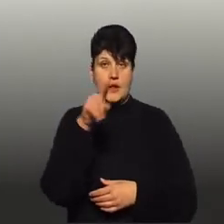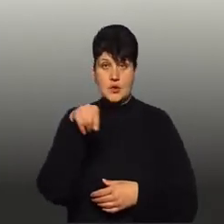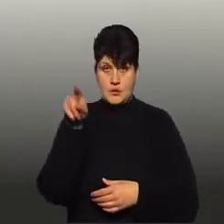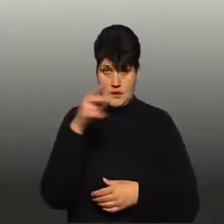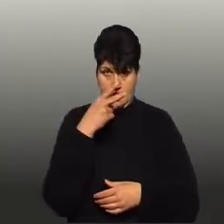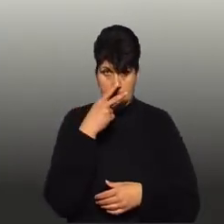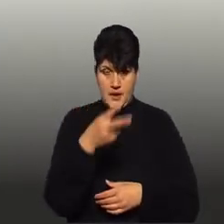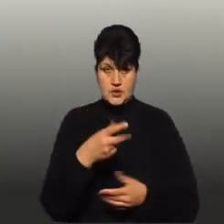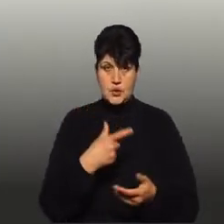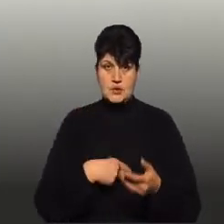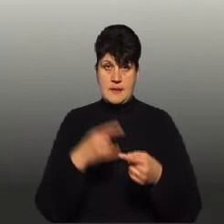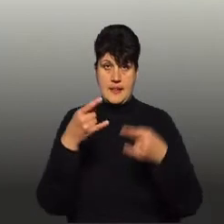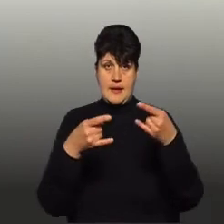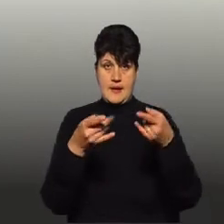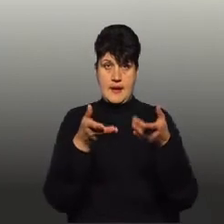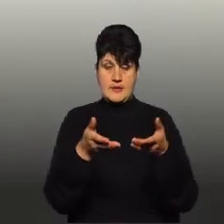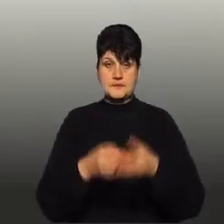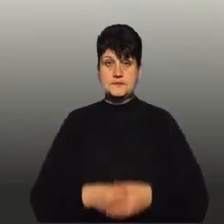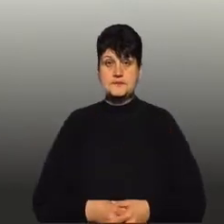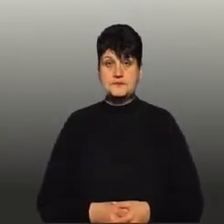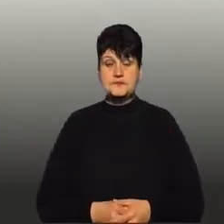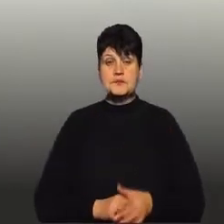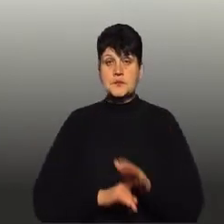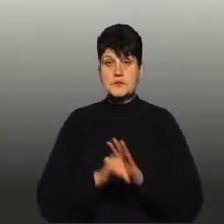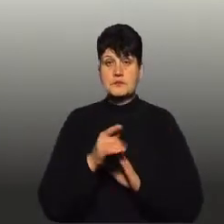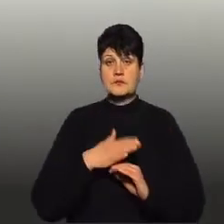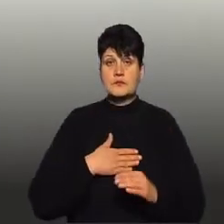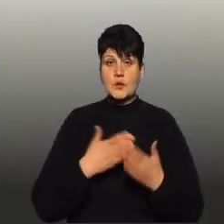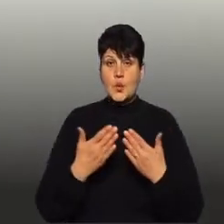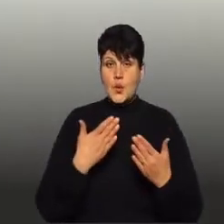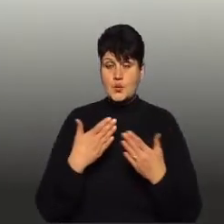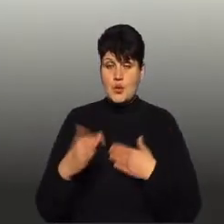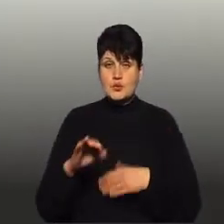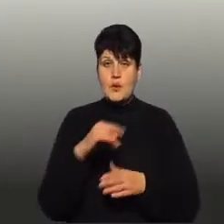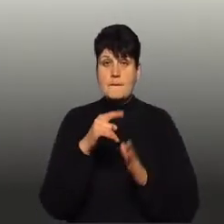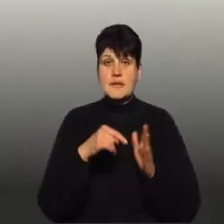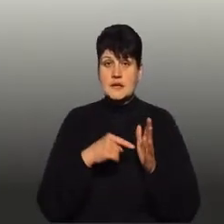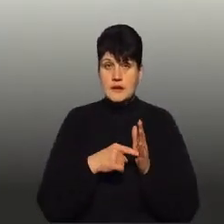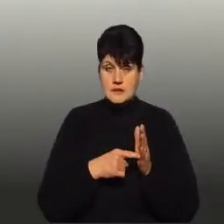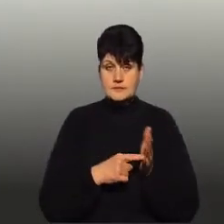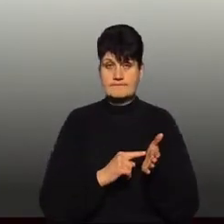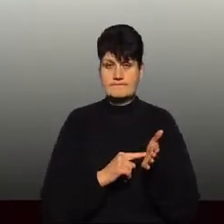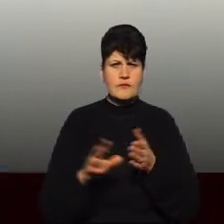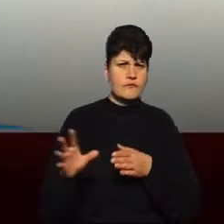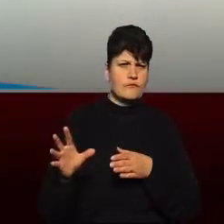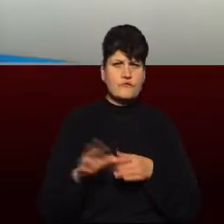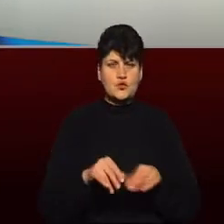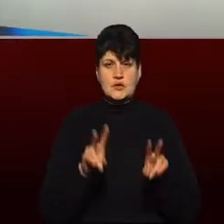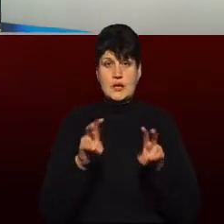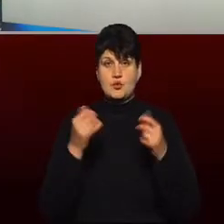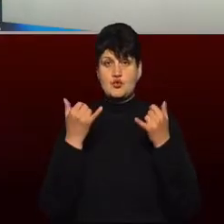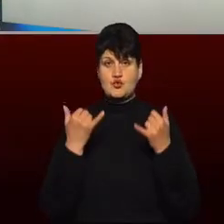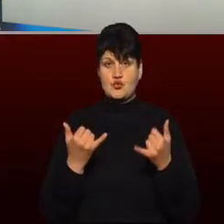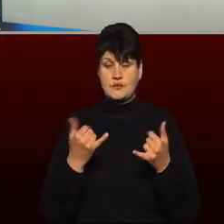екрані. Розпочнемо нашу розмову з такого питання, яке підкреслить всю тему сьогоднішнього ефіру. Чи